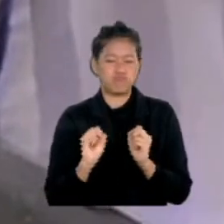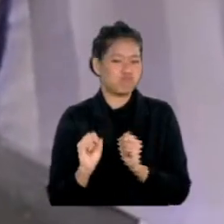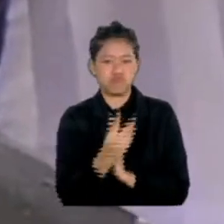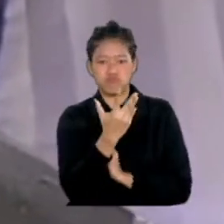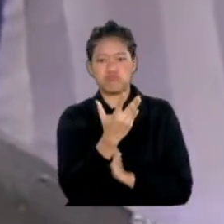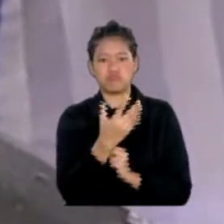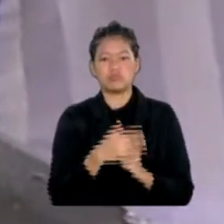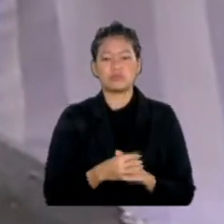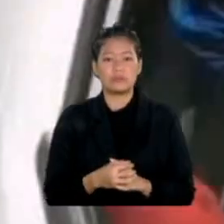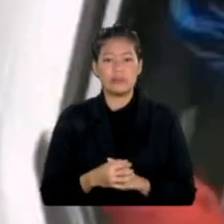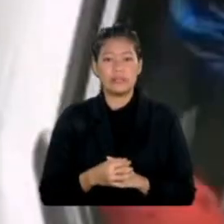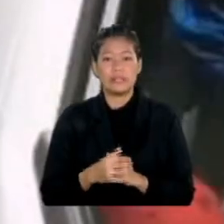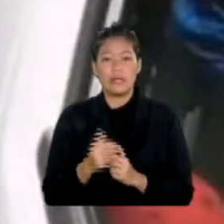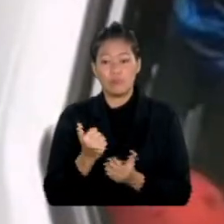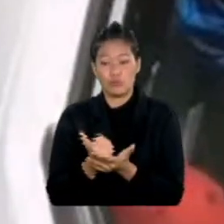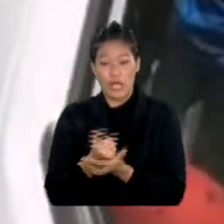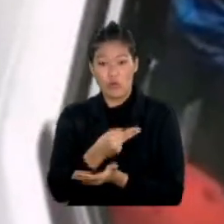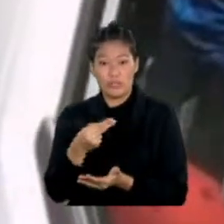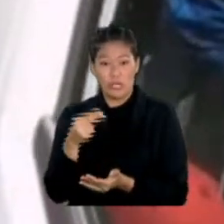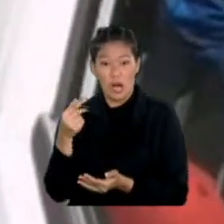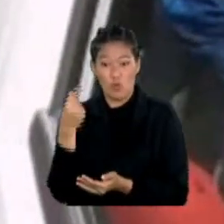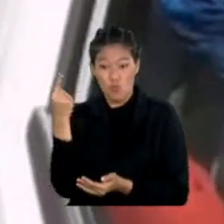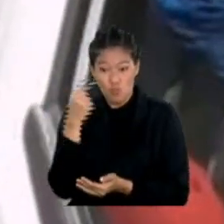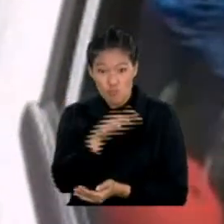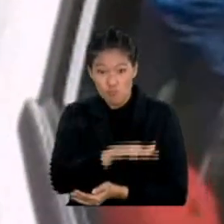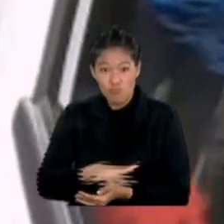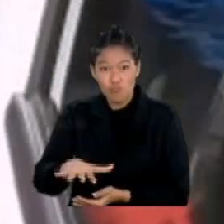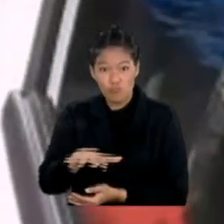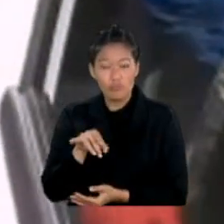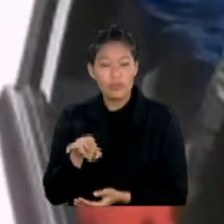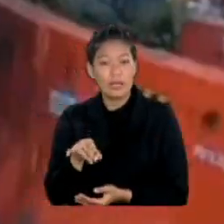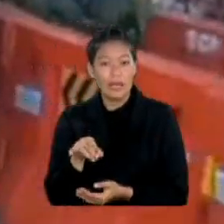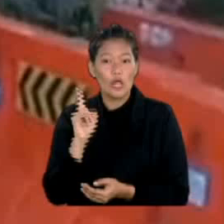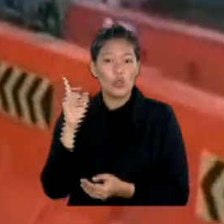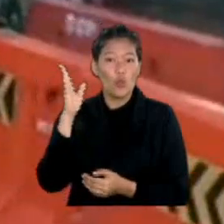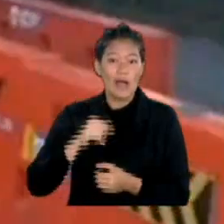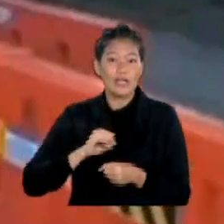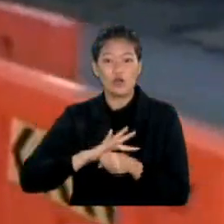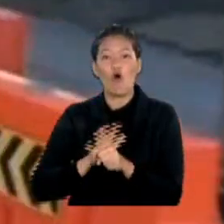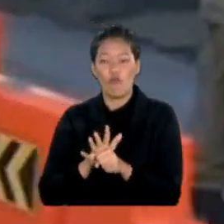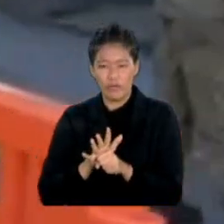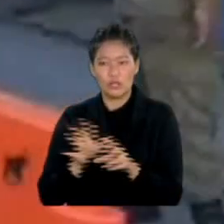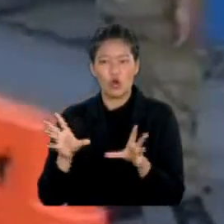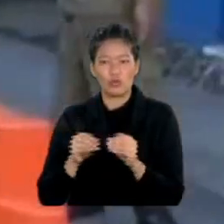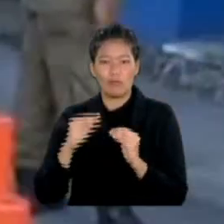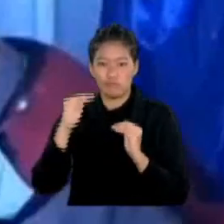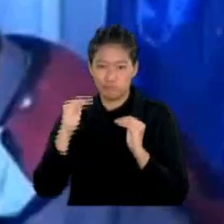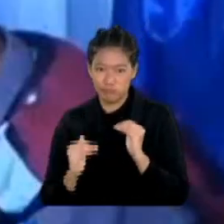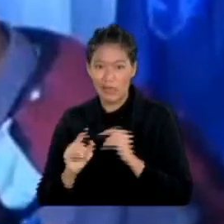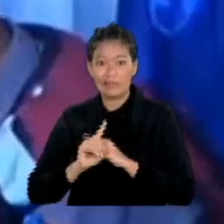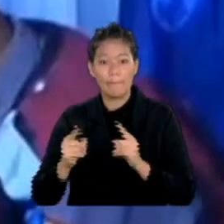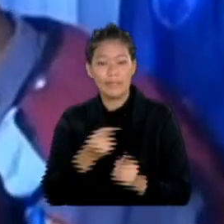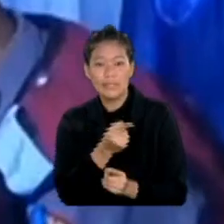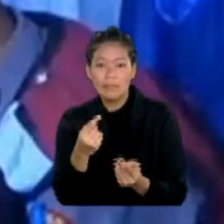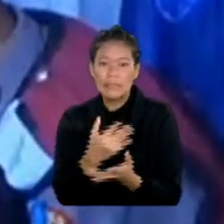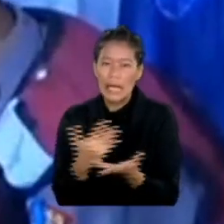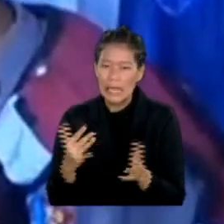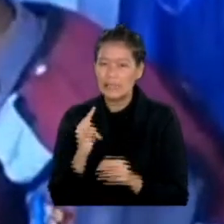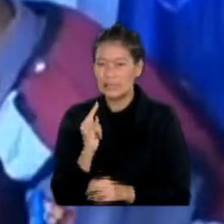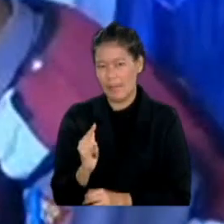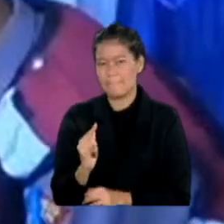subfarian ini di Indonesia secara umum infeksi kasus harian covid 19 terus melanda namun masyarakat